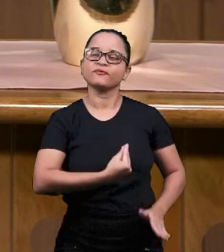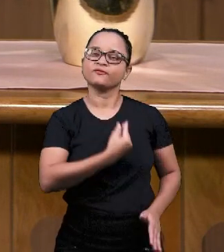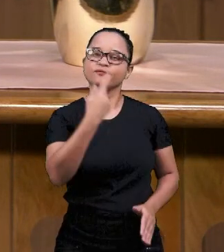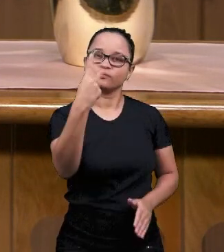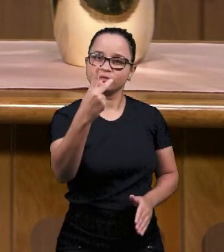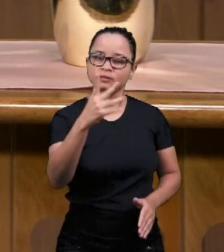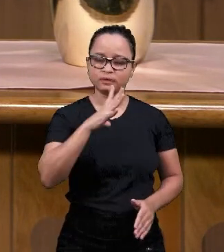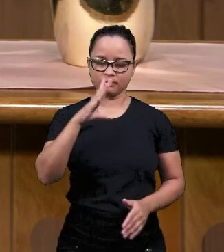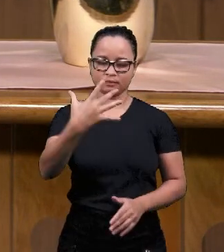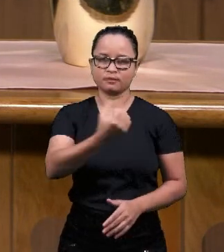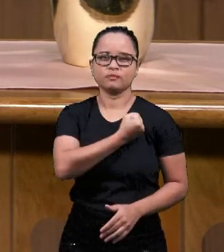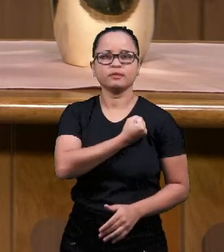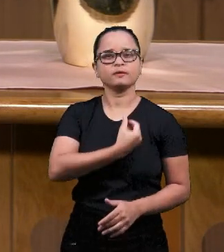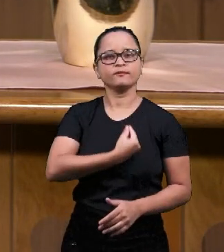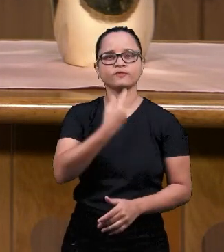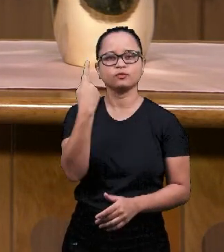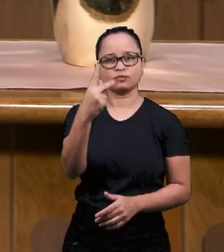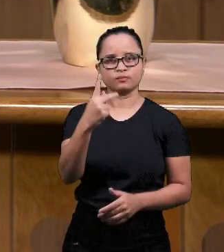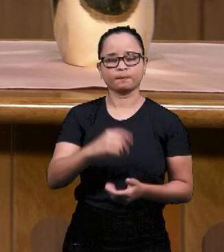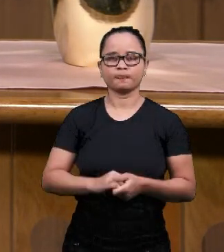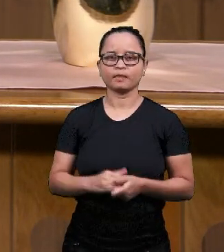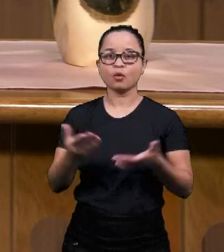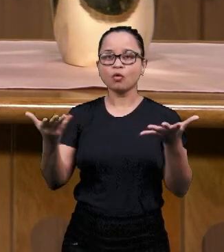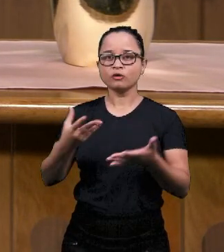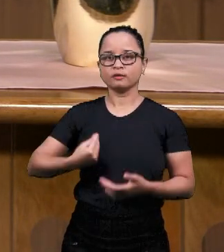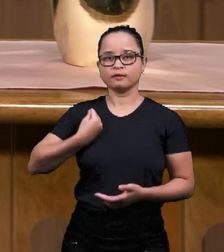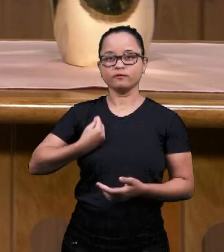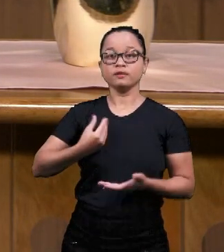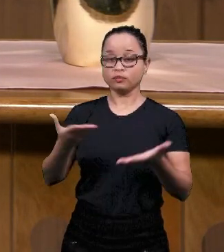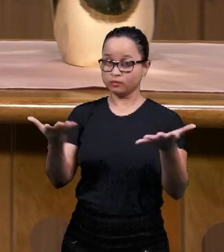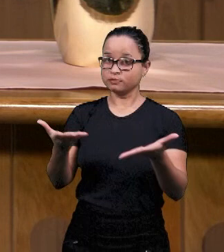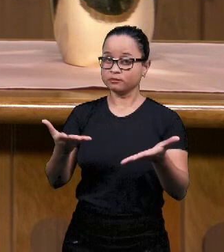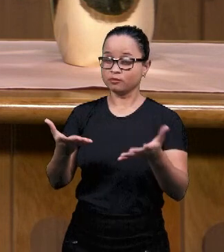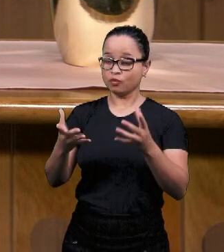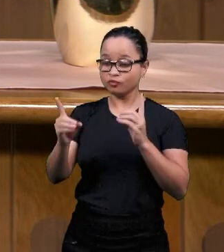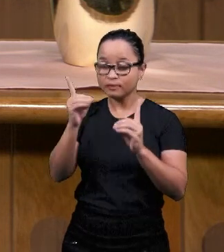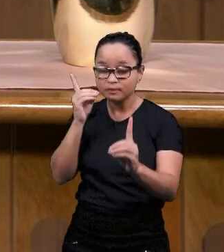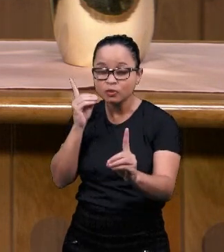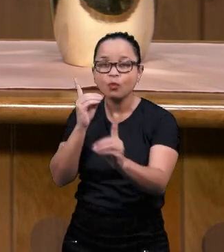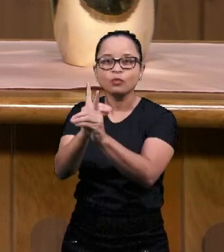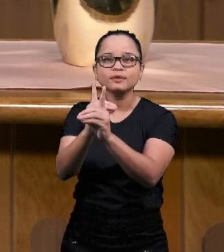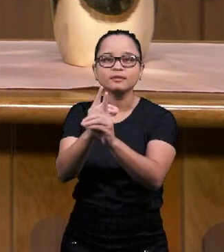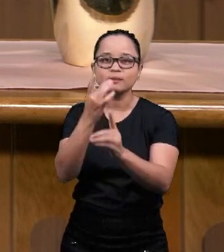тебя, что у Него есть спасение для твоей жизни. Сегодня ты живешь, ты